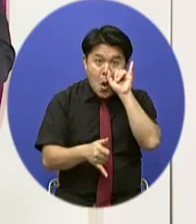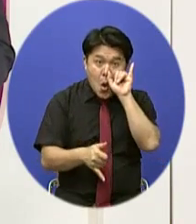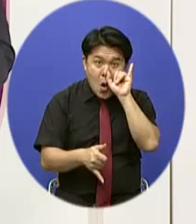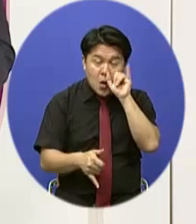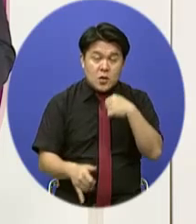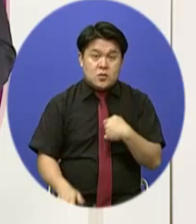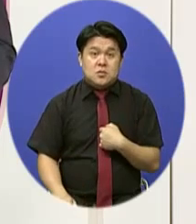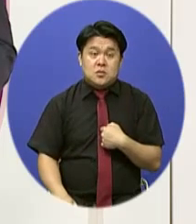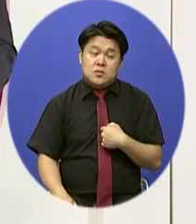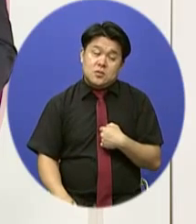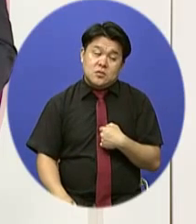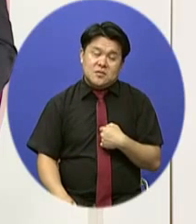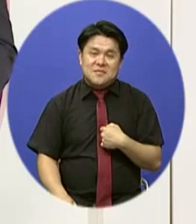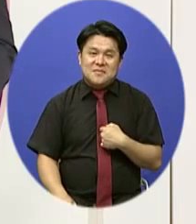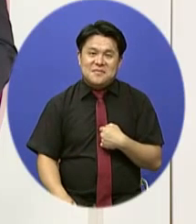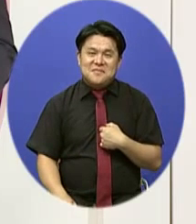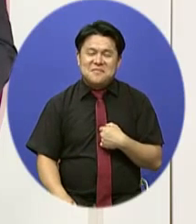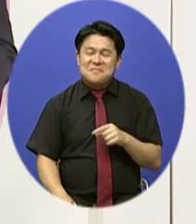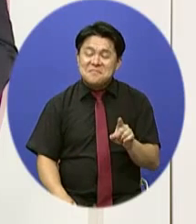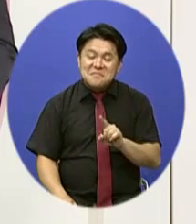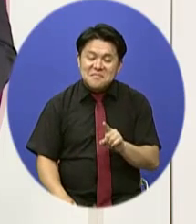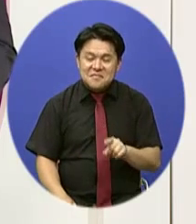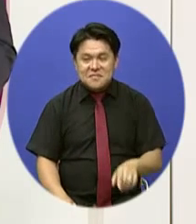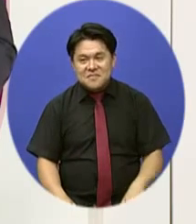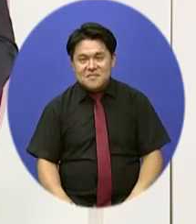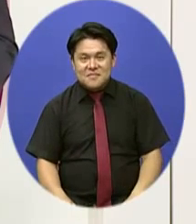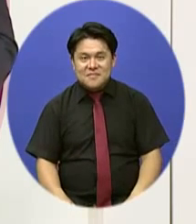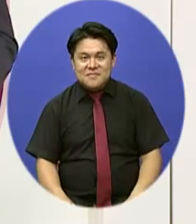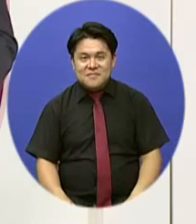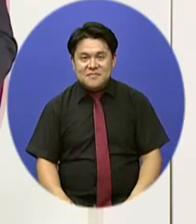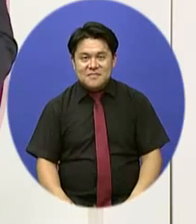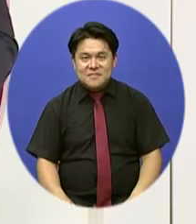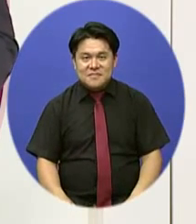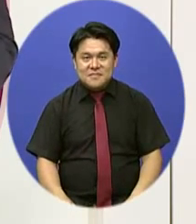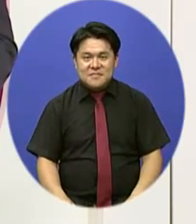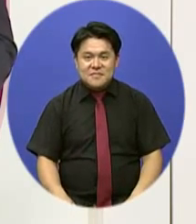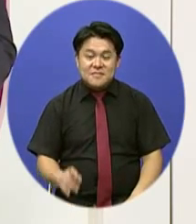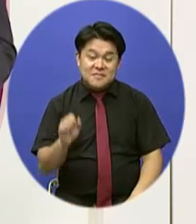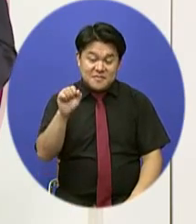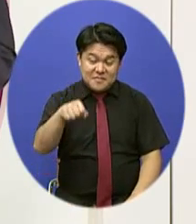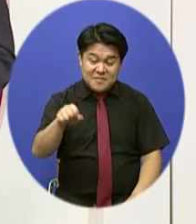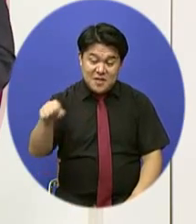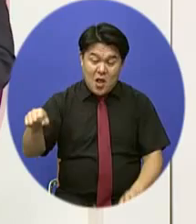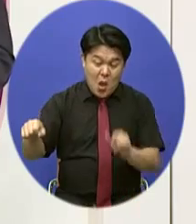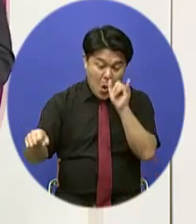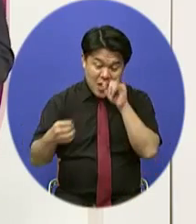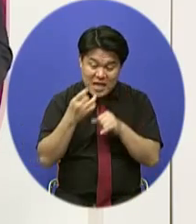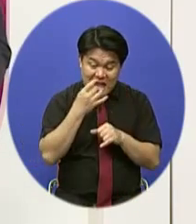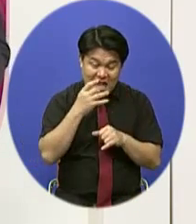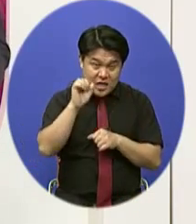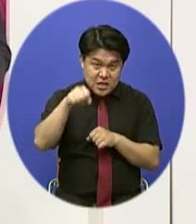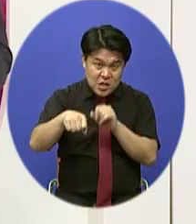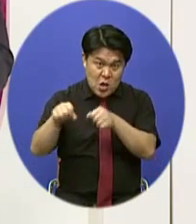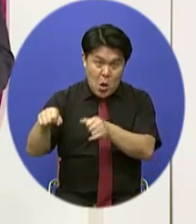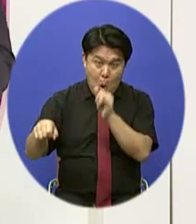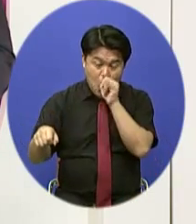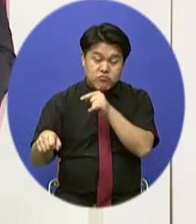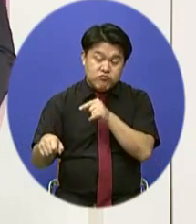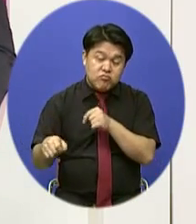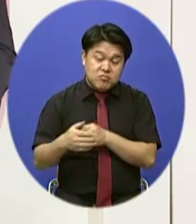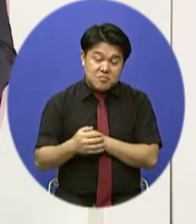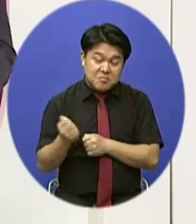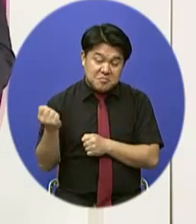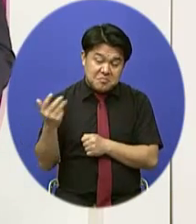아직 이제 피 가지고 꼭 이제 고기 쓰고 있는 것도 있고 아직 벼 쓰고 있는 것도 있고 그래요. 네. 예, 익어 가고